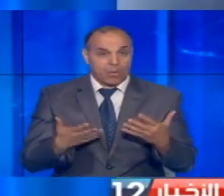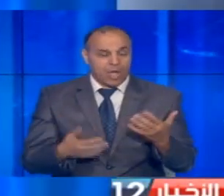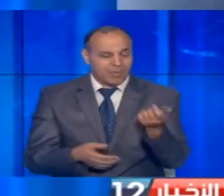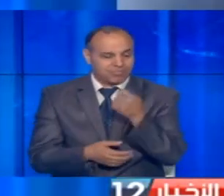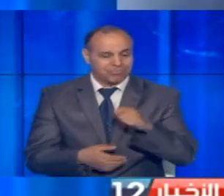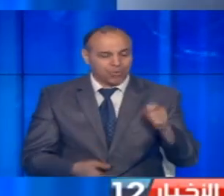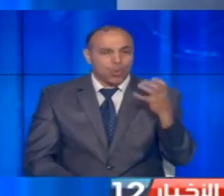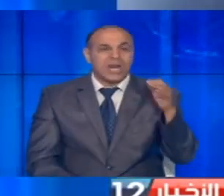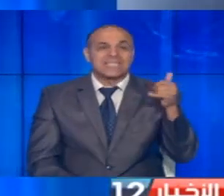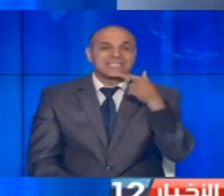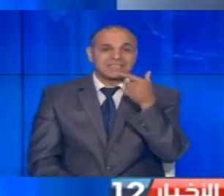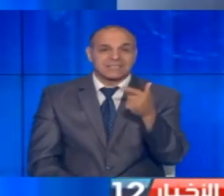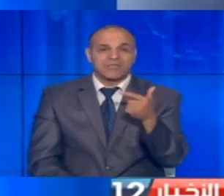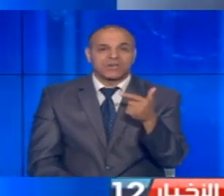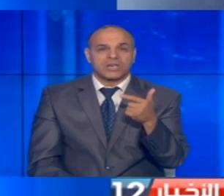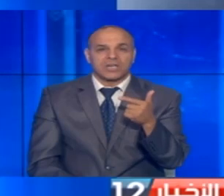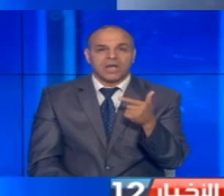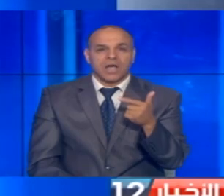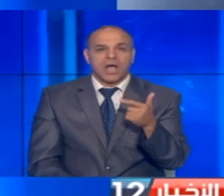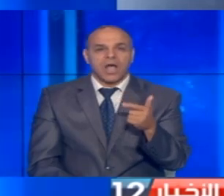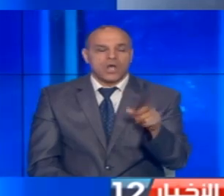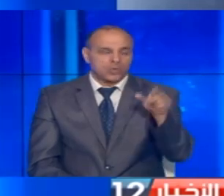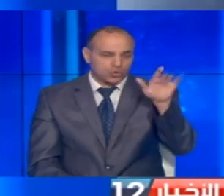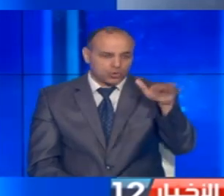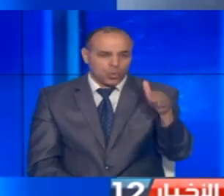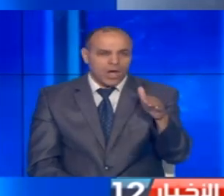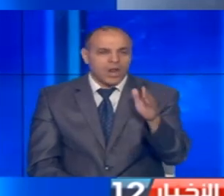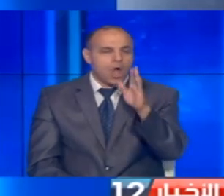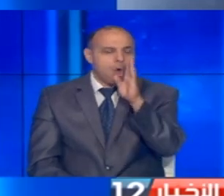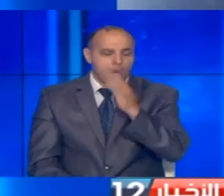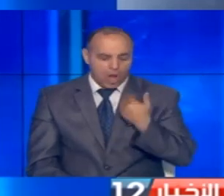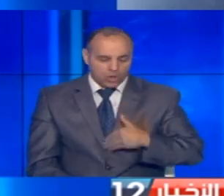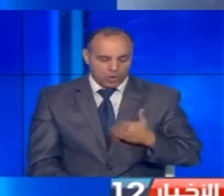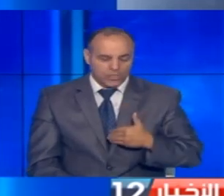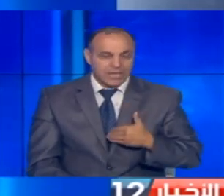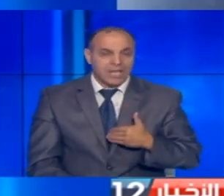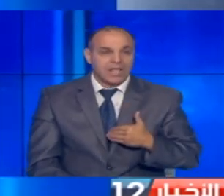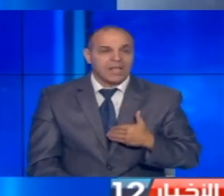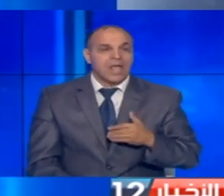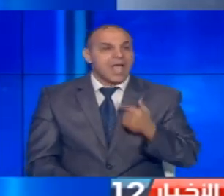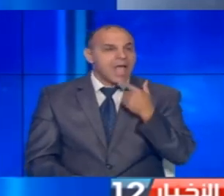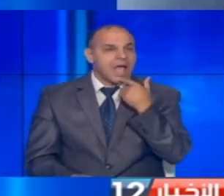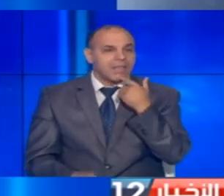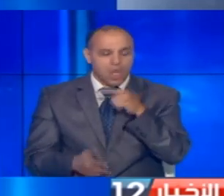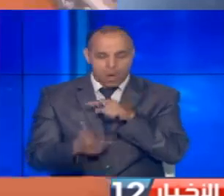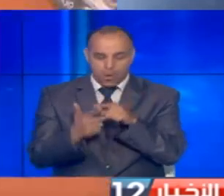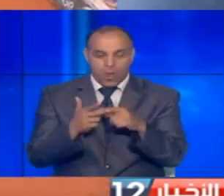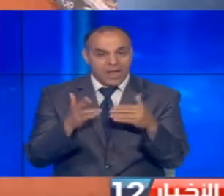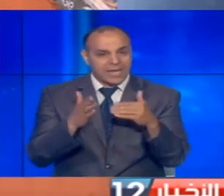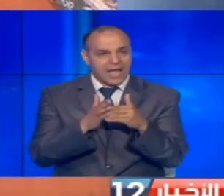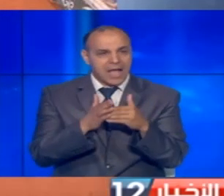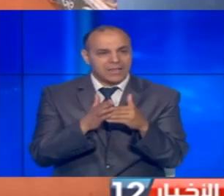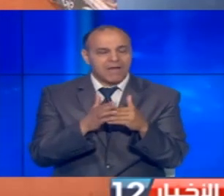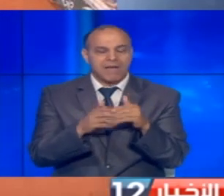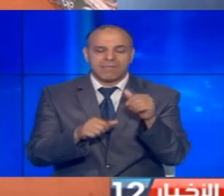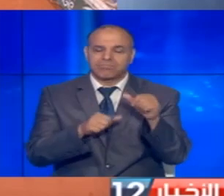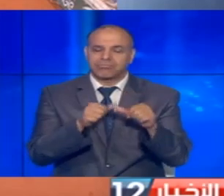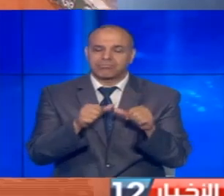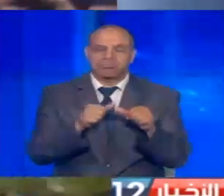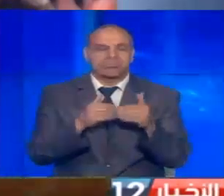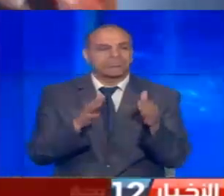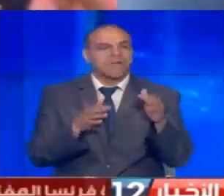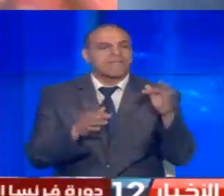وإلى عالم الكرة الصفراء، حيث بلغ الأرجنتيني خوان مارتن ديل بوترو ربع نهائي دورة رولان غاروس